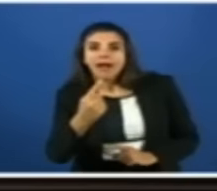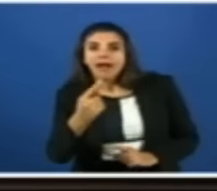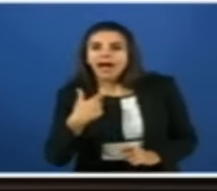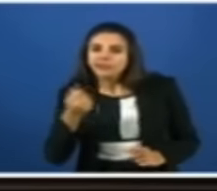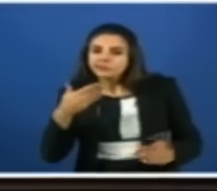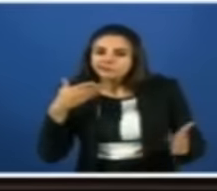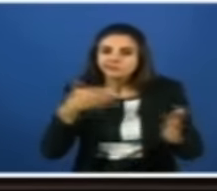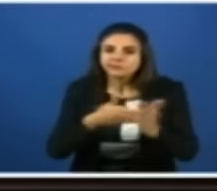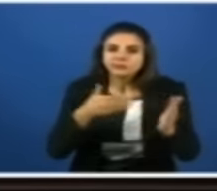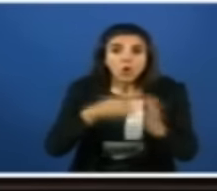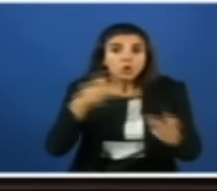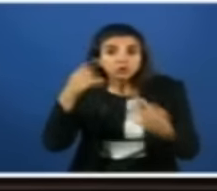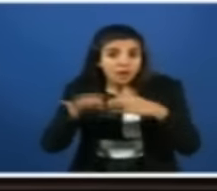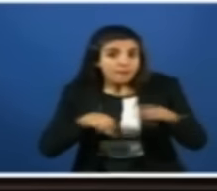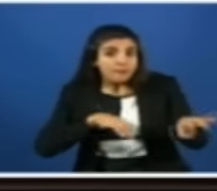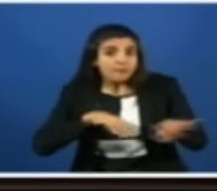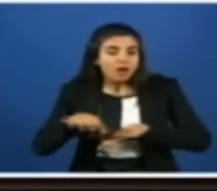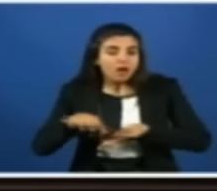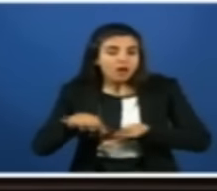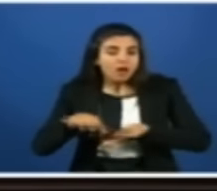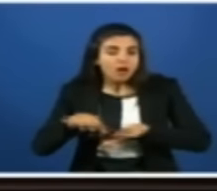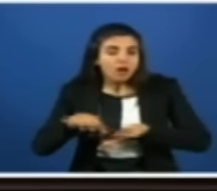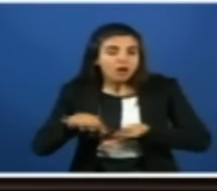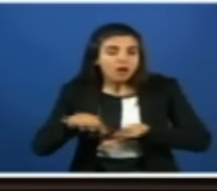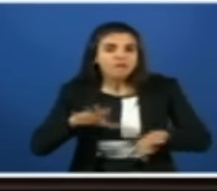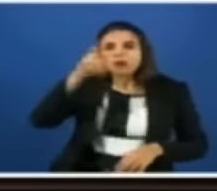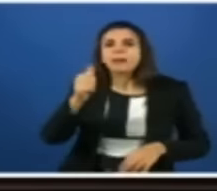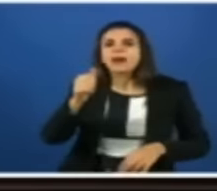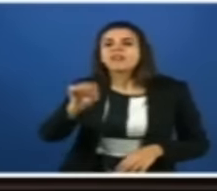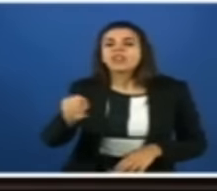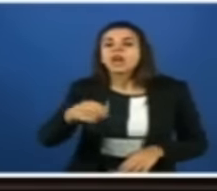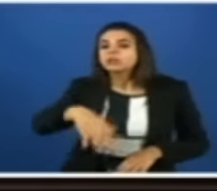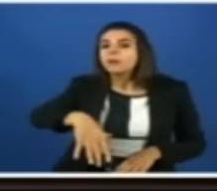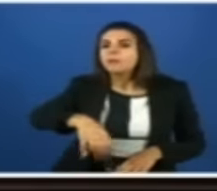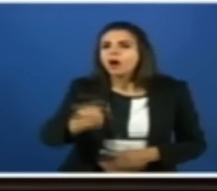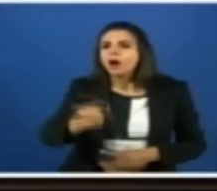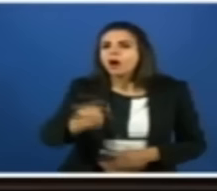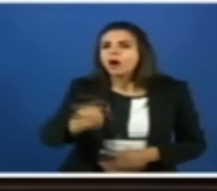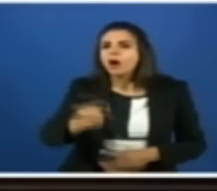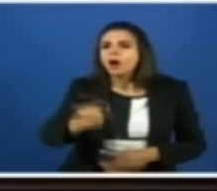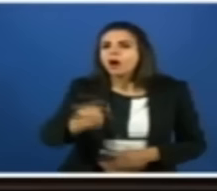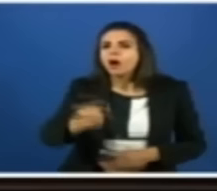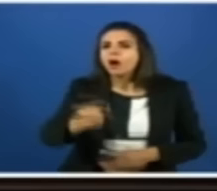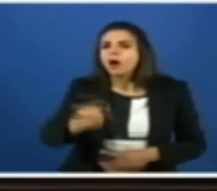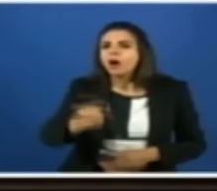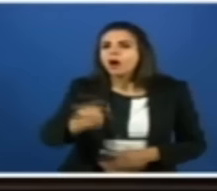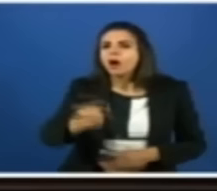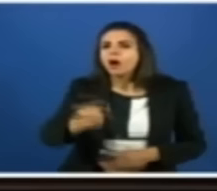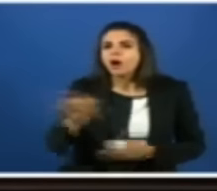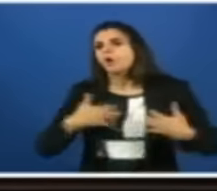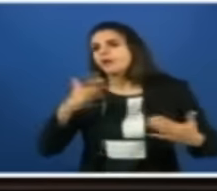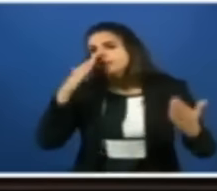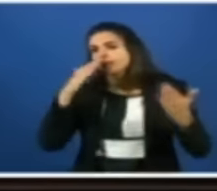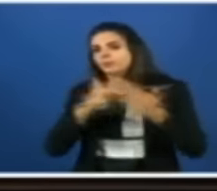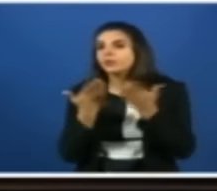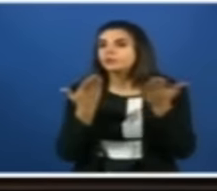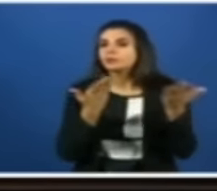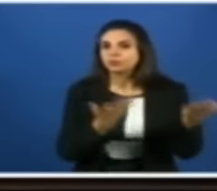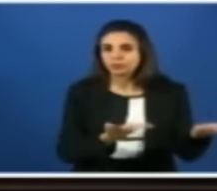varsa İstanbul Finans Merkezi sizin için en güvenli limandır.